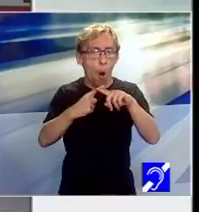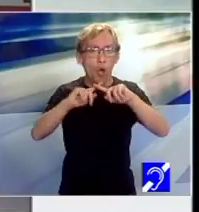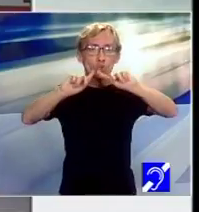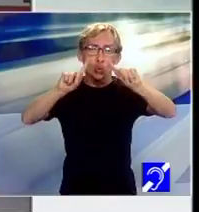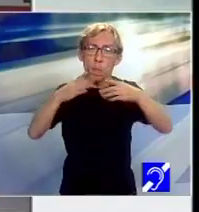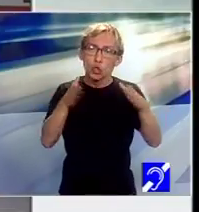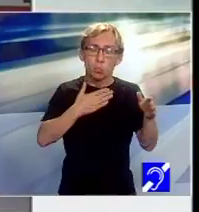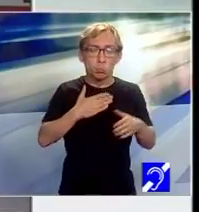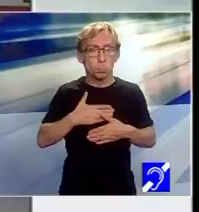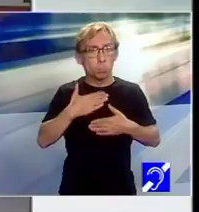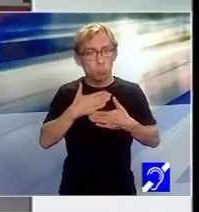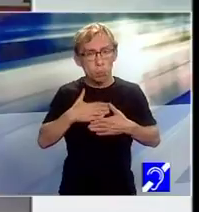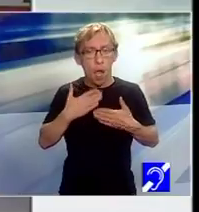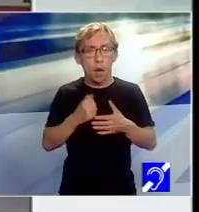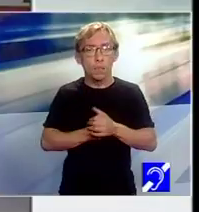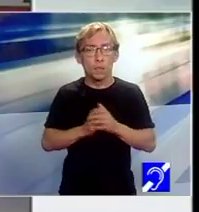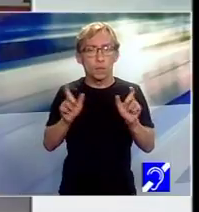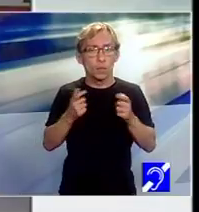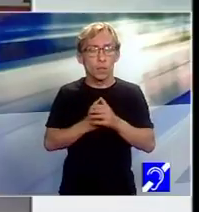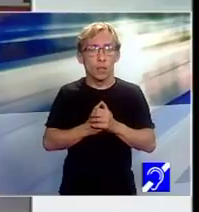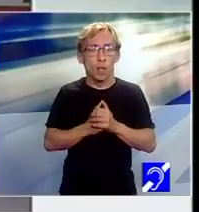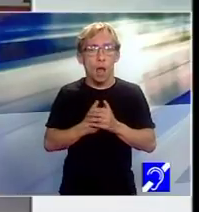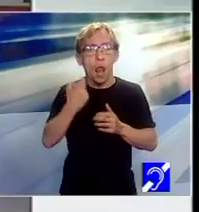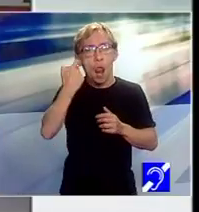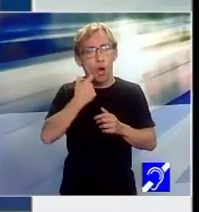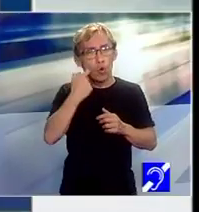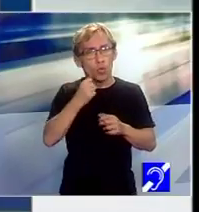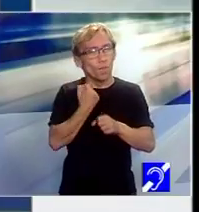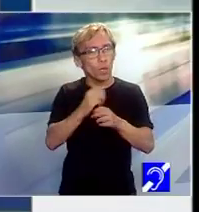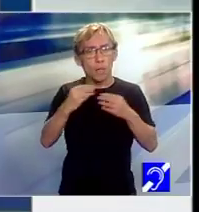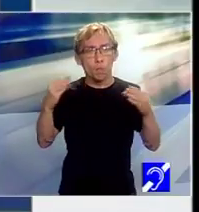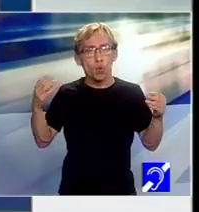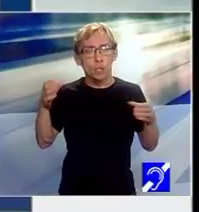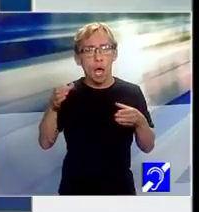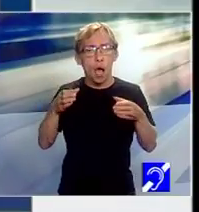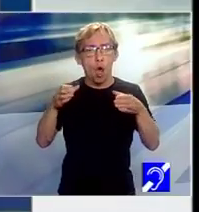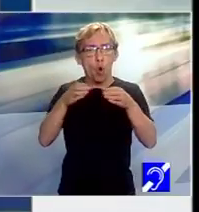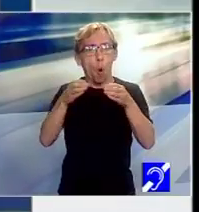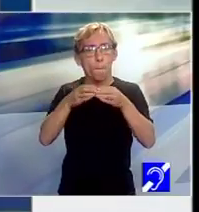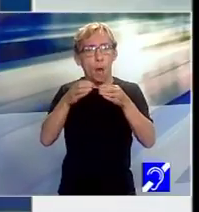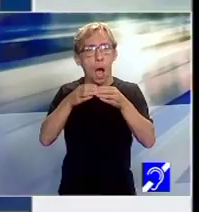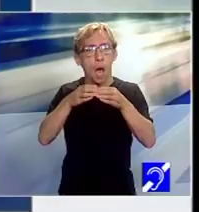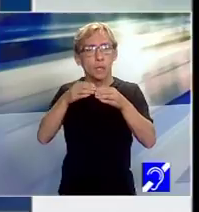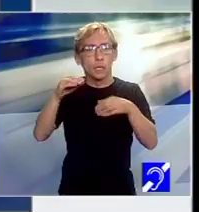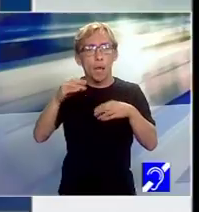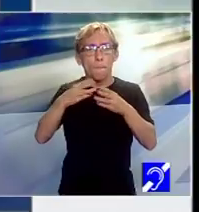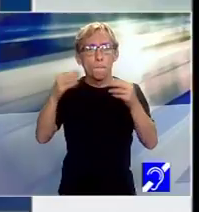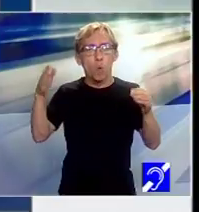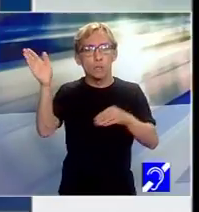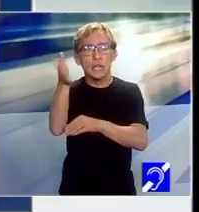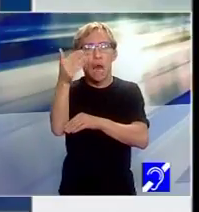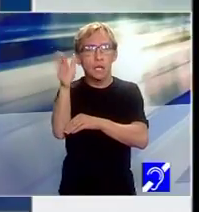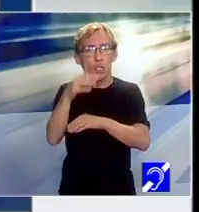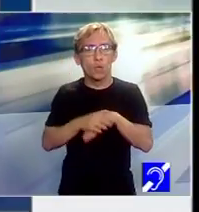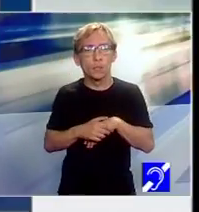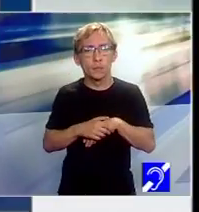ce în ce mai mult. Nu știu, știm că la Cluj sunt foarte multe instituții din acestea, companii din acestea multinaționale. Ați gândit și o strategie